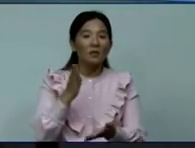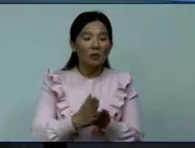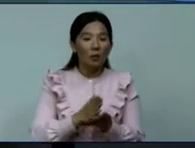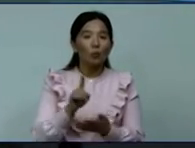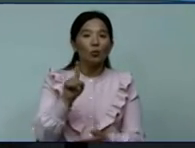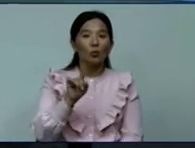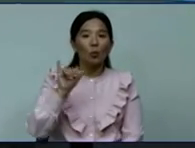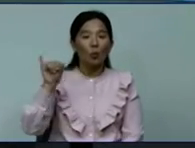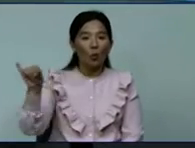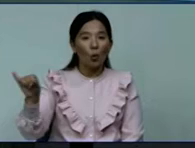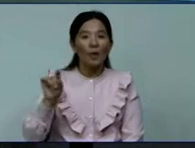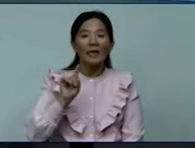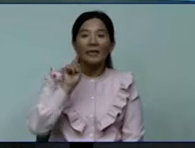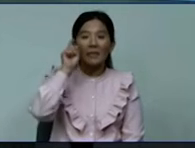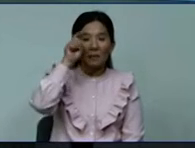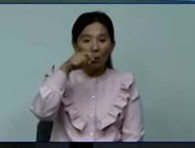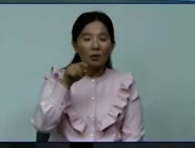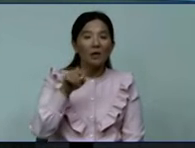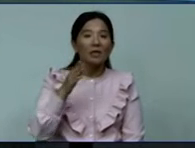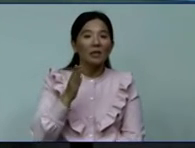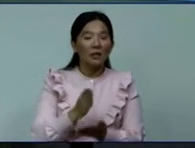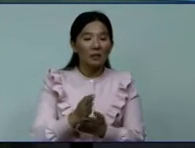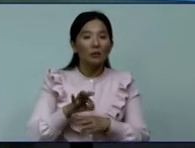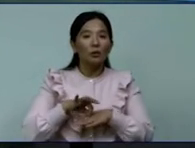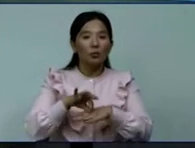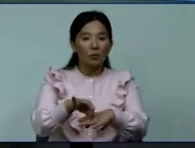у кислот идет